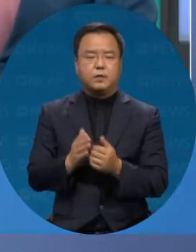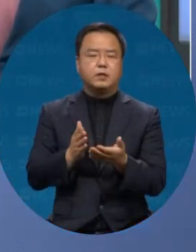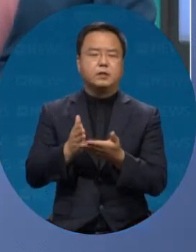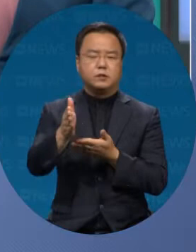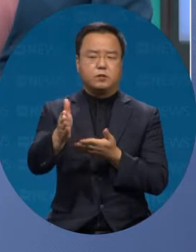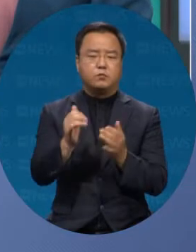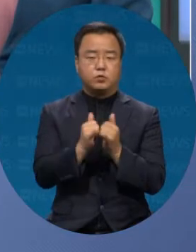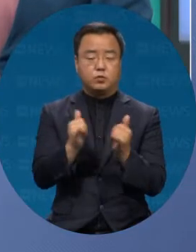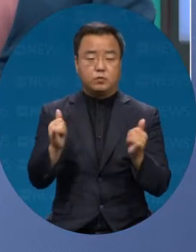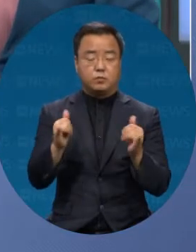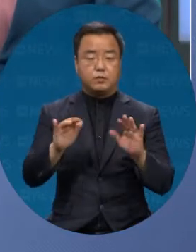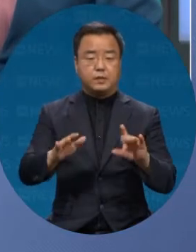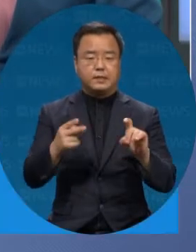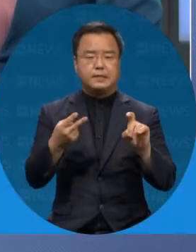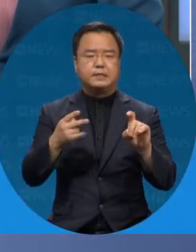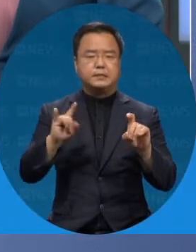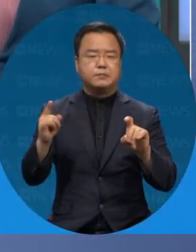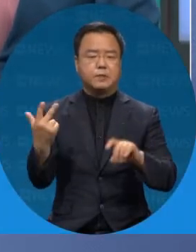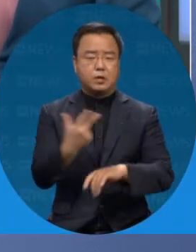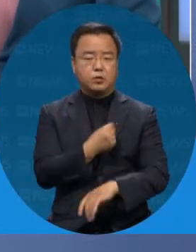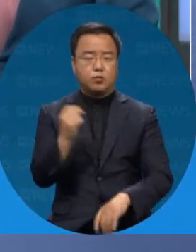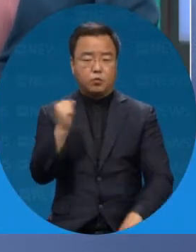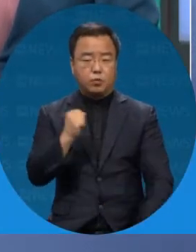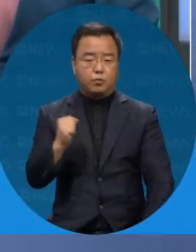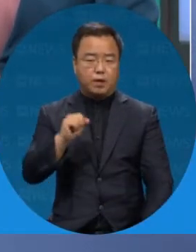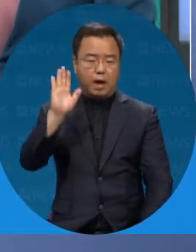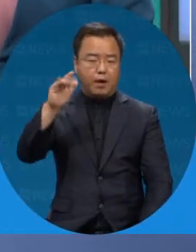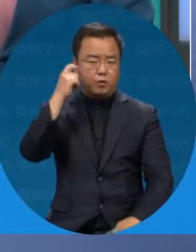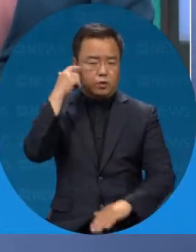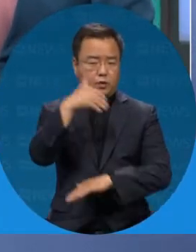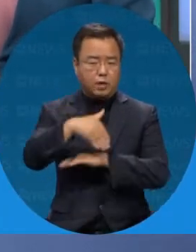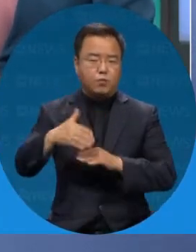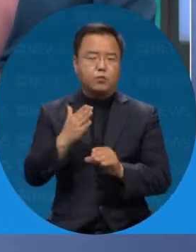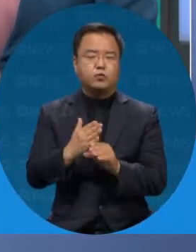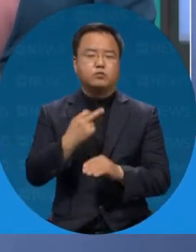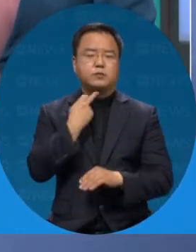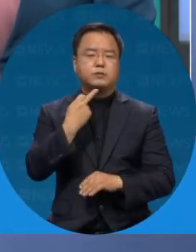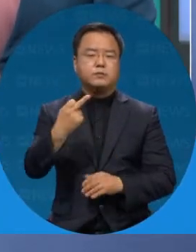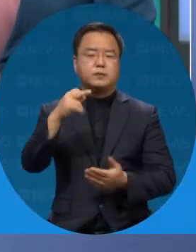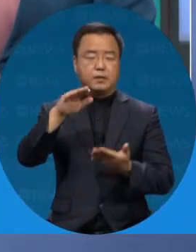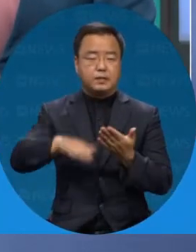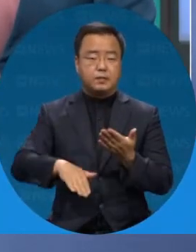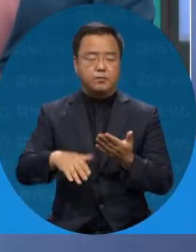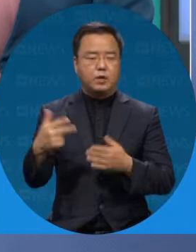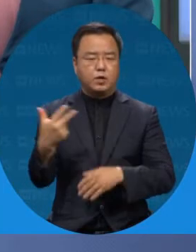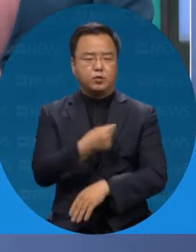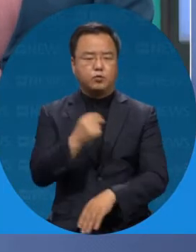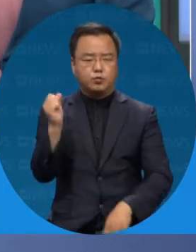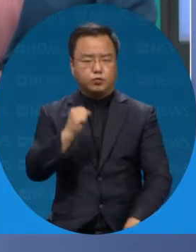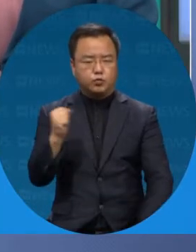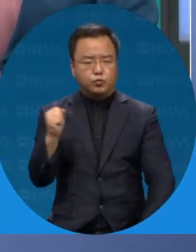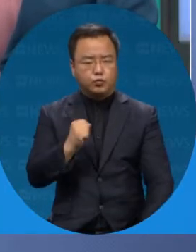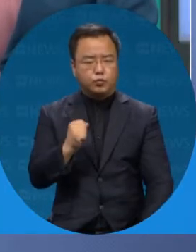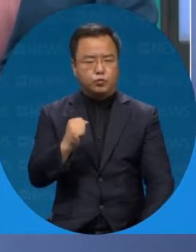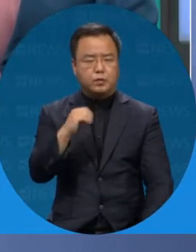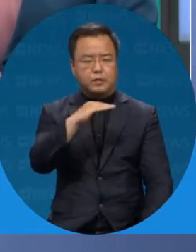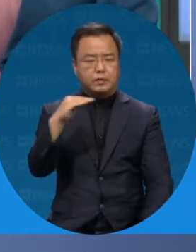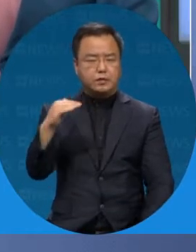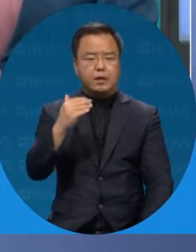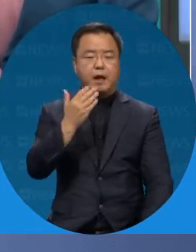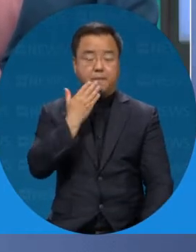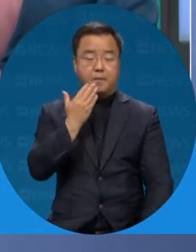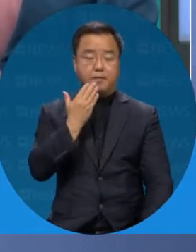현재 나온 10대 접종률이 앞으로 계획하고 있는 12세 이하 어린이들의 접종률로 이어지는 이 바로미터가 될 수 있는